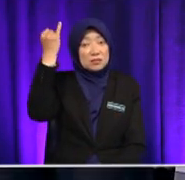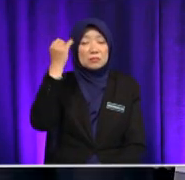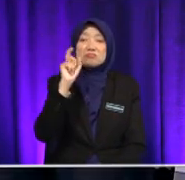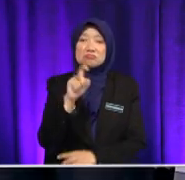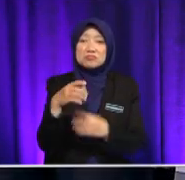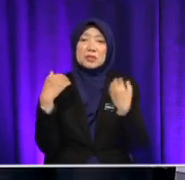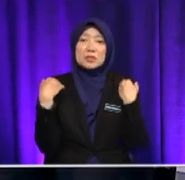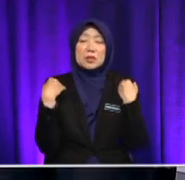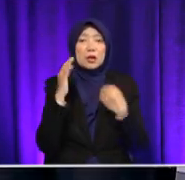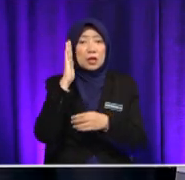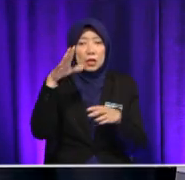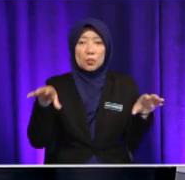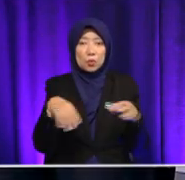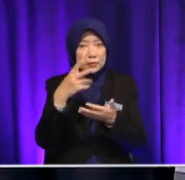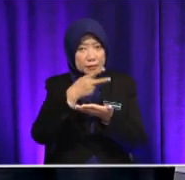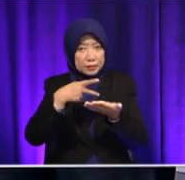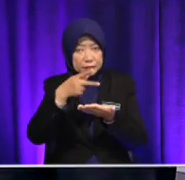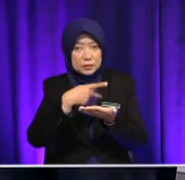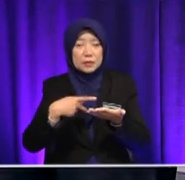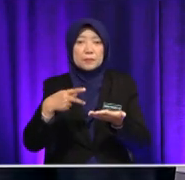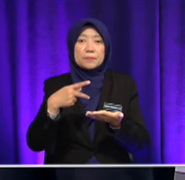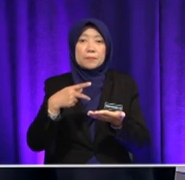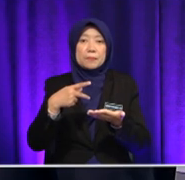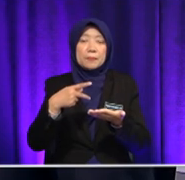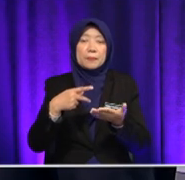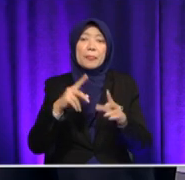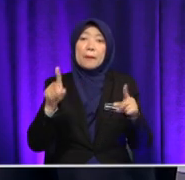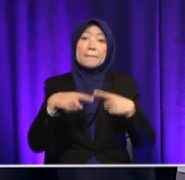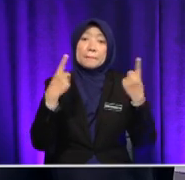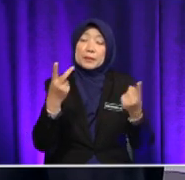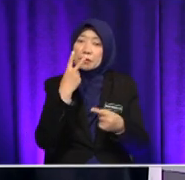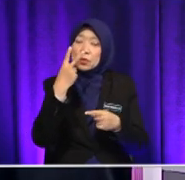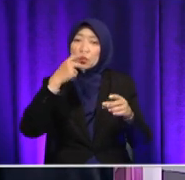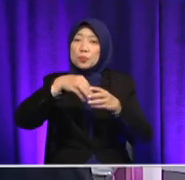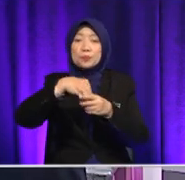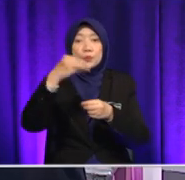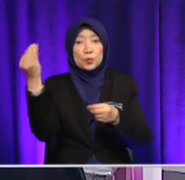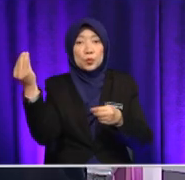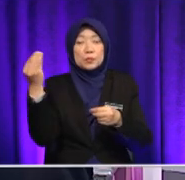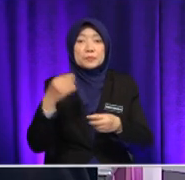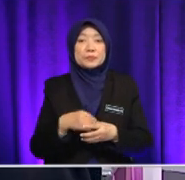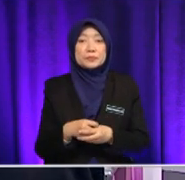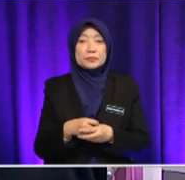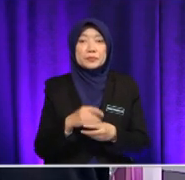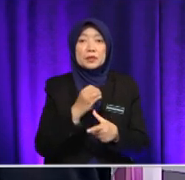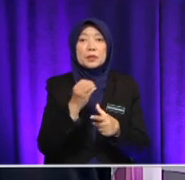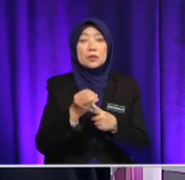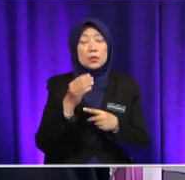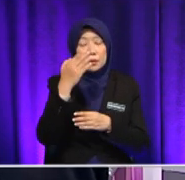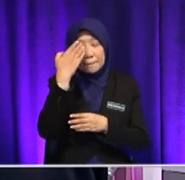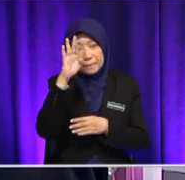doakan buat kajian dulu sama ada lapangan ataupun juga kita bagi